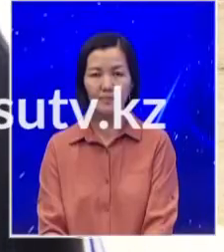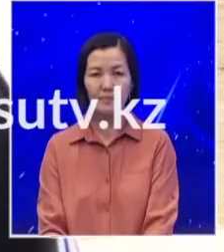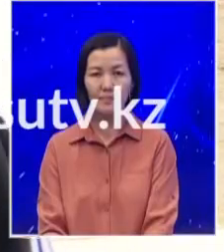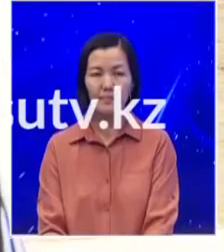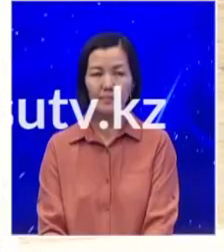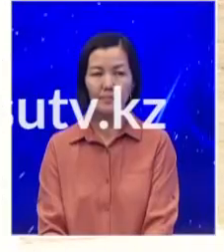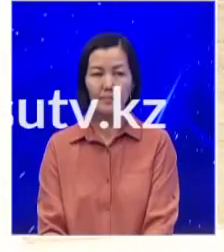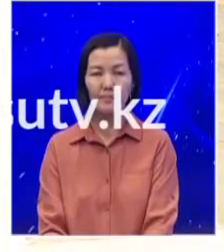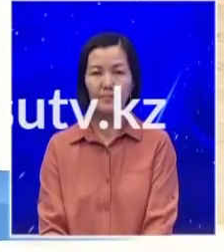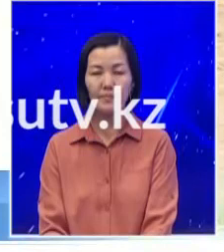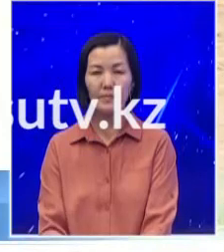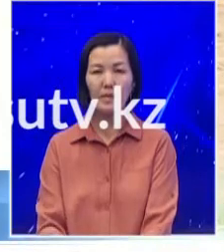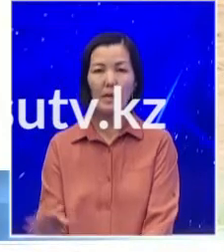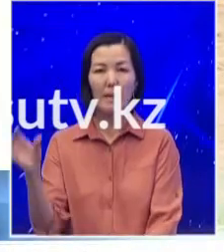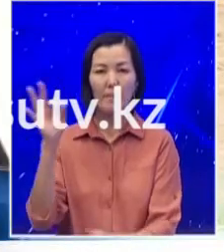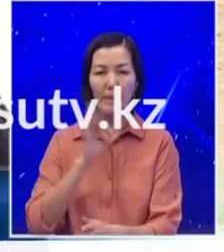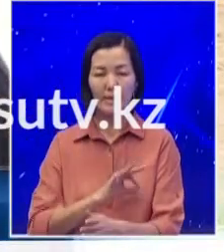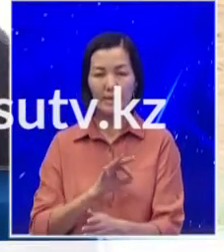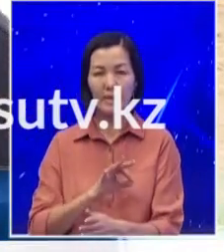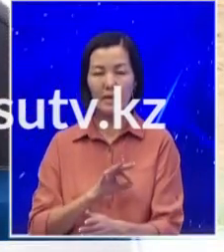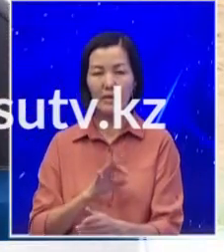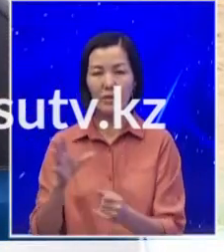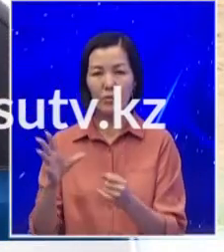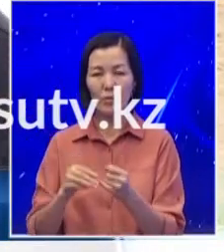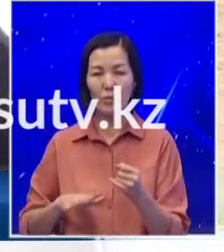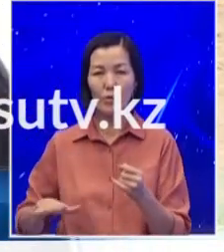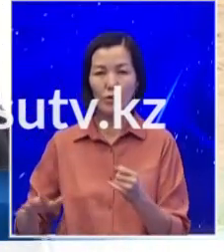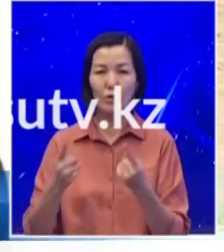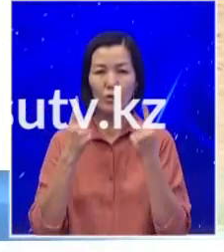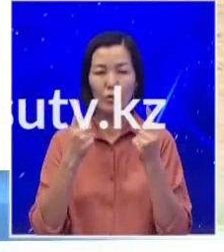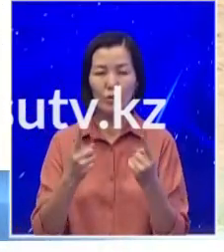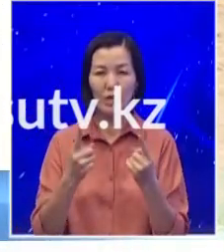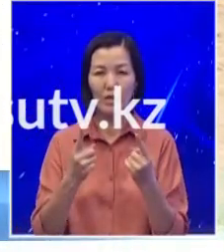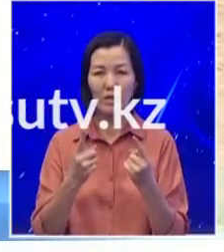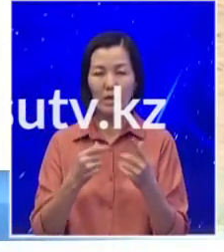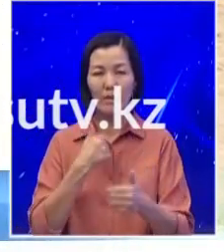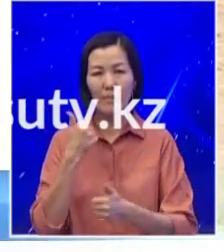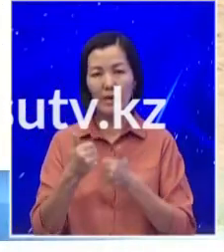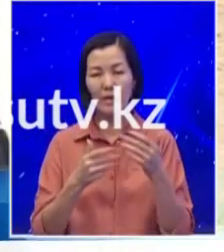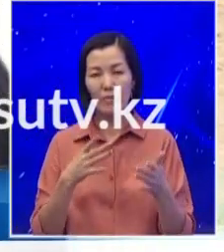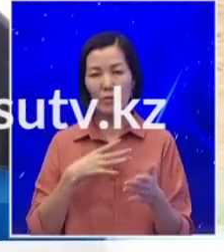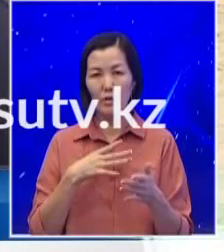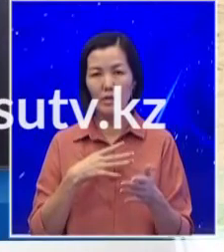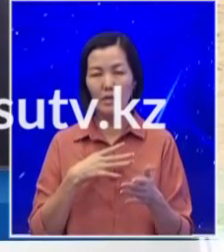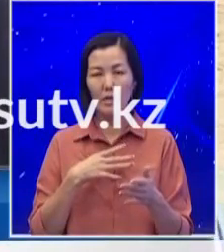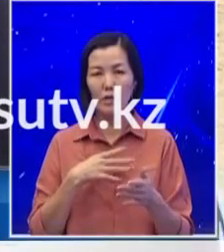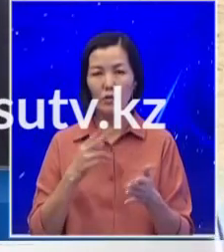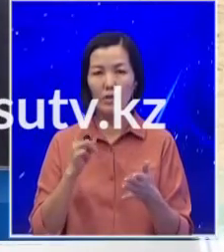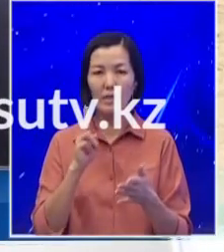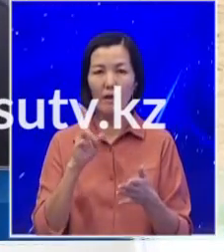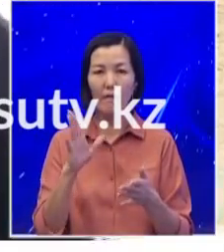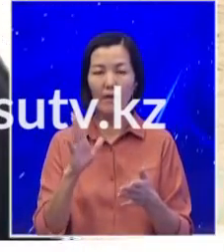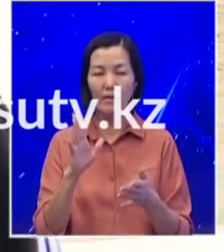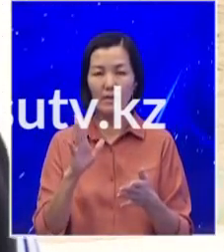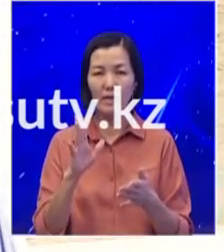Батыста бір үлкен бәйгі болған, Сейсем ата деген атамызға ас беріп, сонда пәтер тіккен, сол пәтерді тұтқан. Енді айта берсек